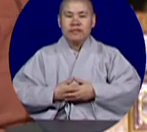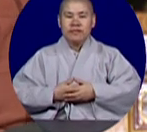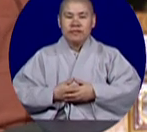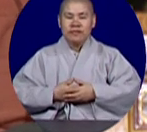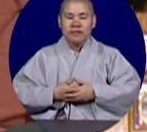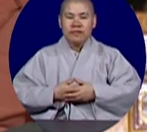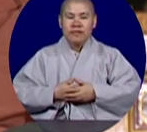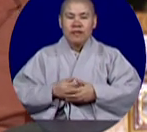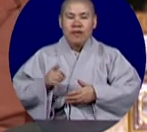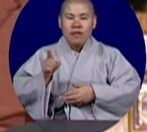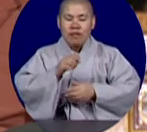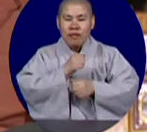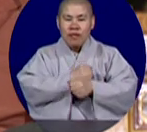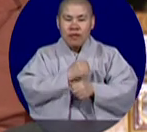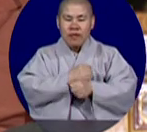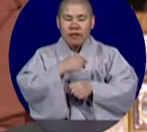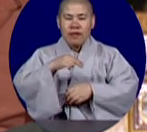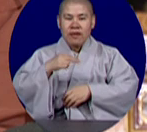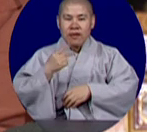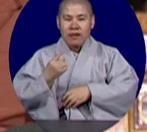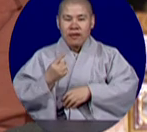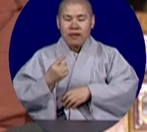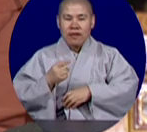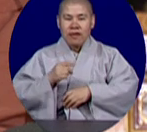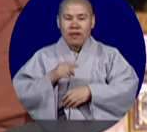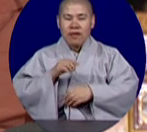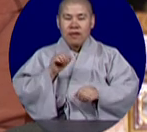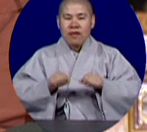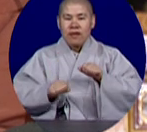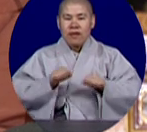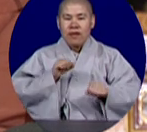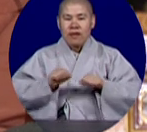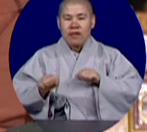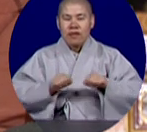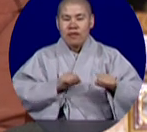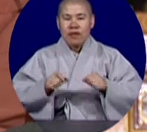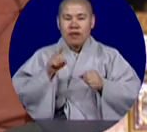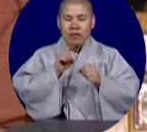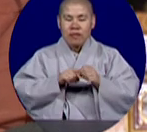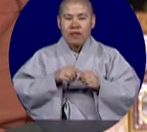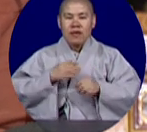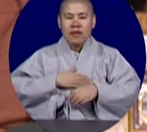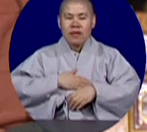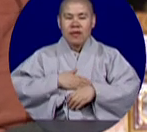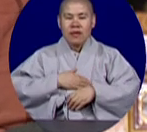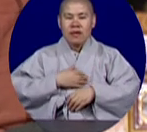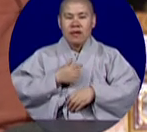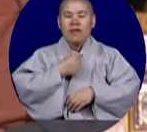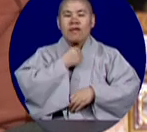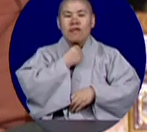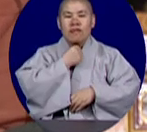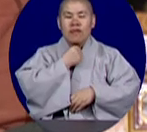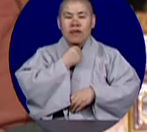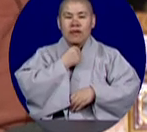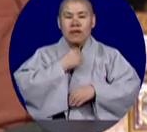뭐라고 해도 이 활동의 목표는 자기 욕망을 충족시키는 데 있는